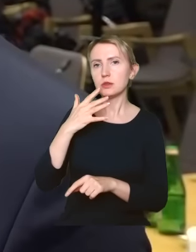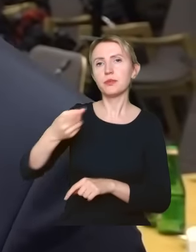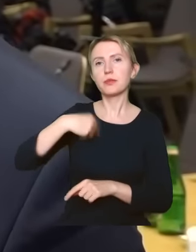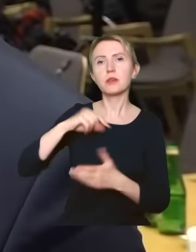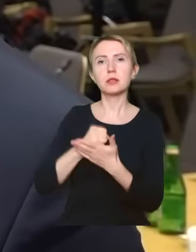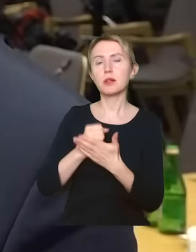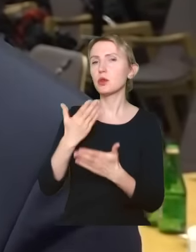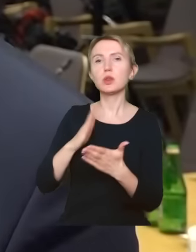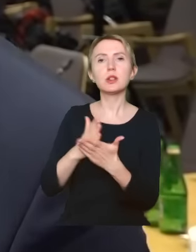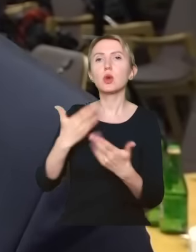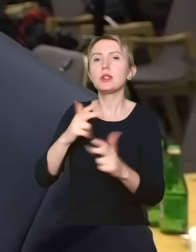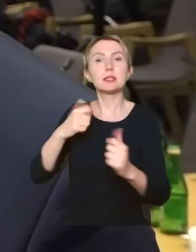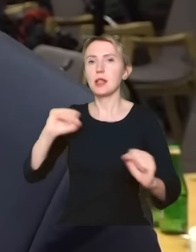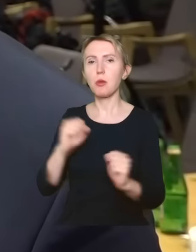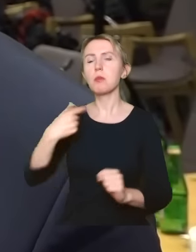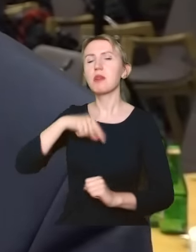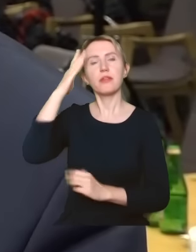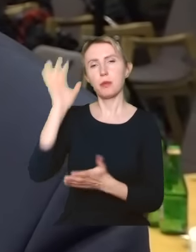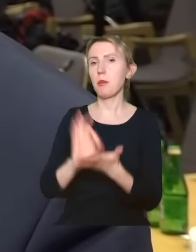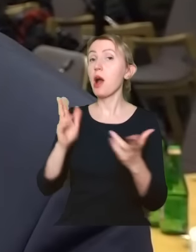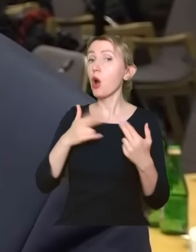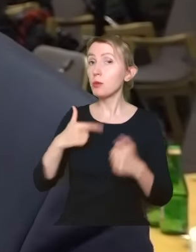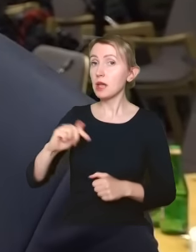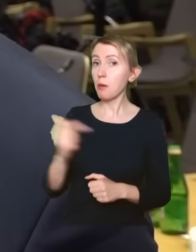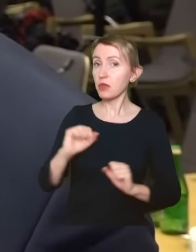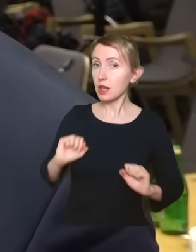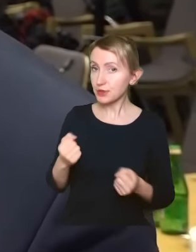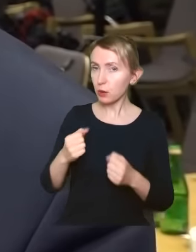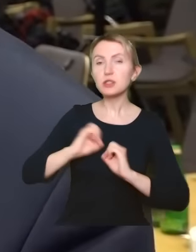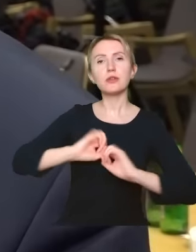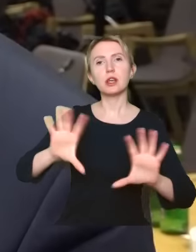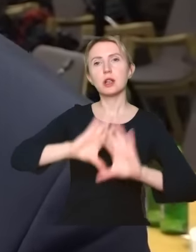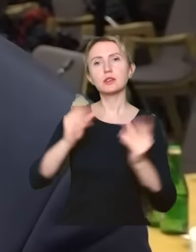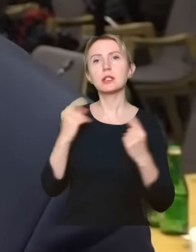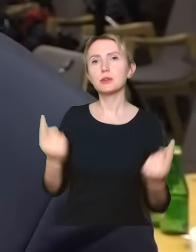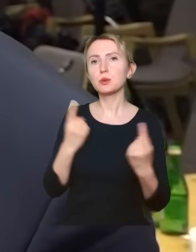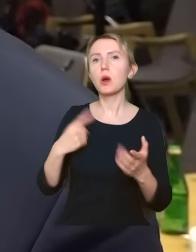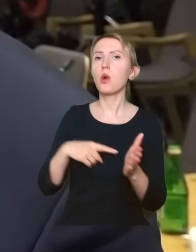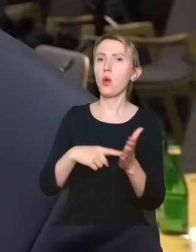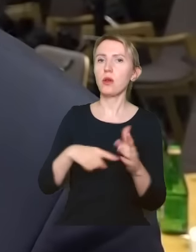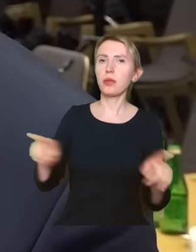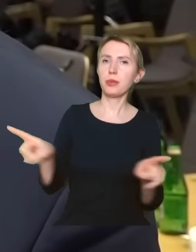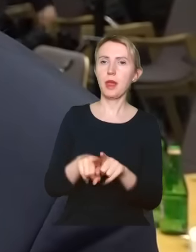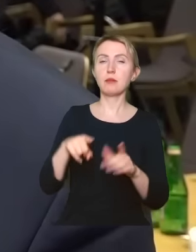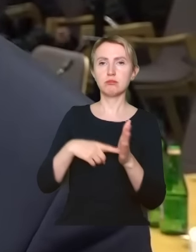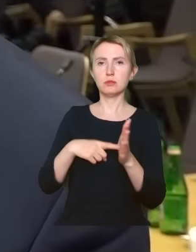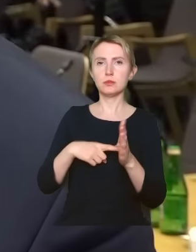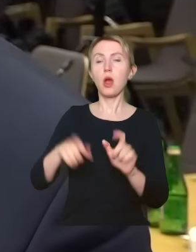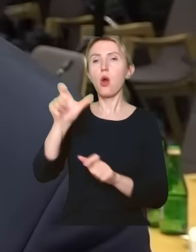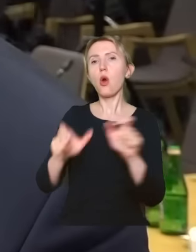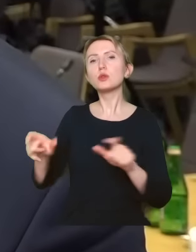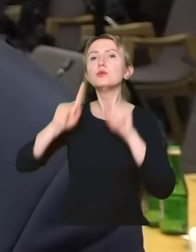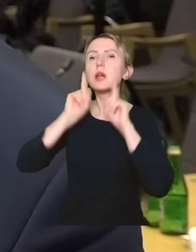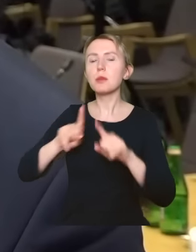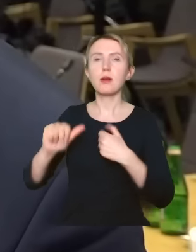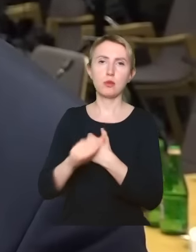nie tylko niczego nie boimy. My jesteśmy przekonani, że ta komisja powinna działać i wyjaśnić wszystkie okoliczności, zwłaszcza te dotyczące osób, które naprawdę